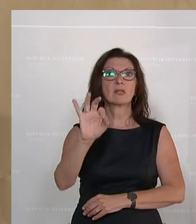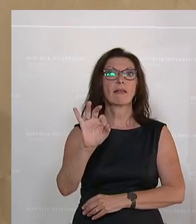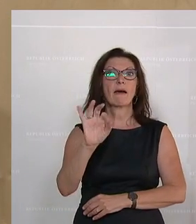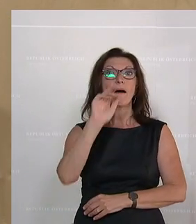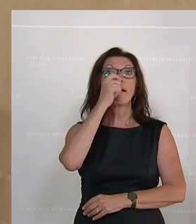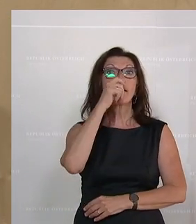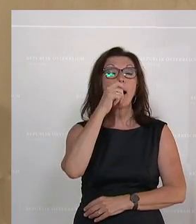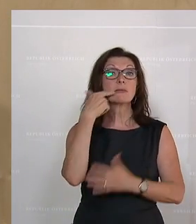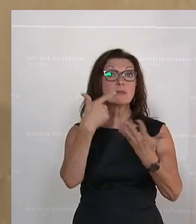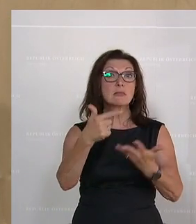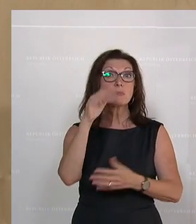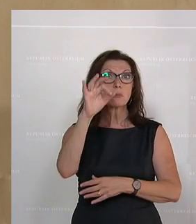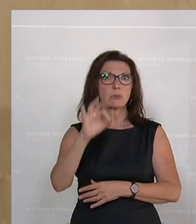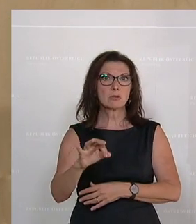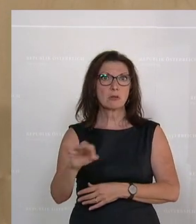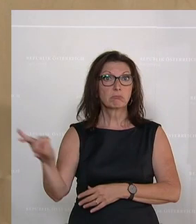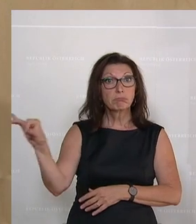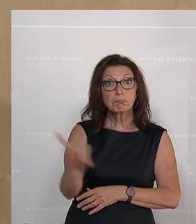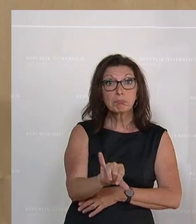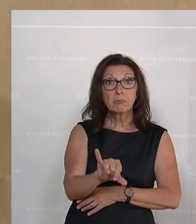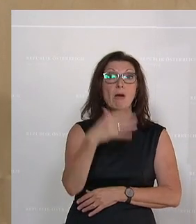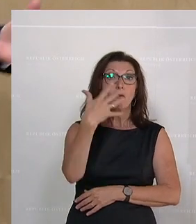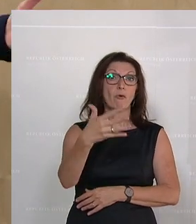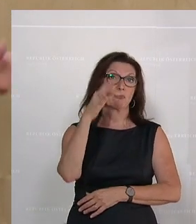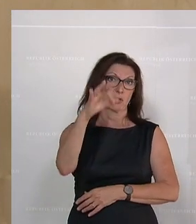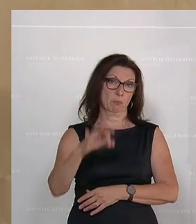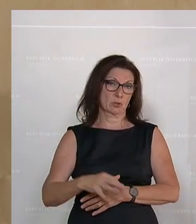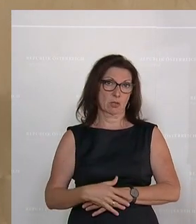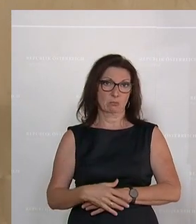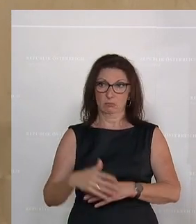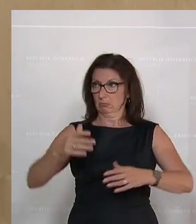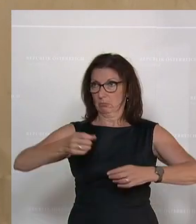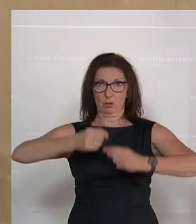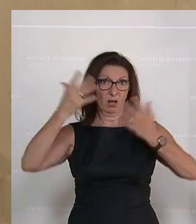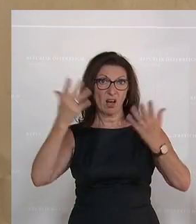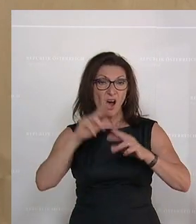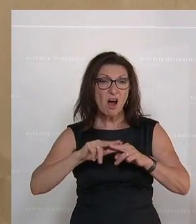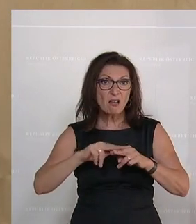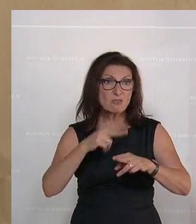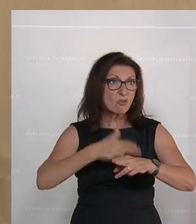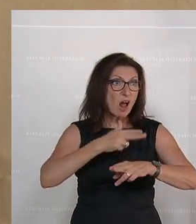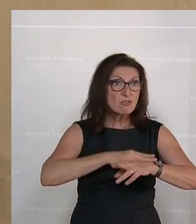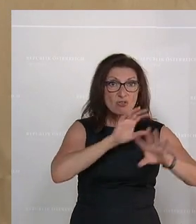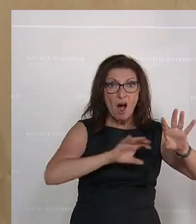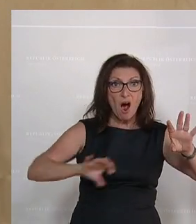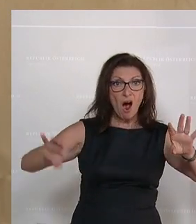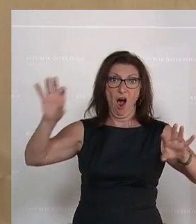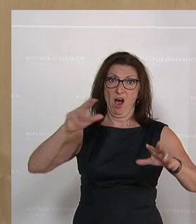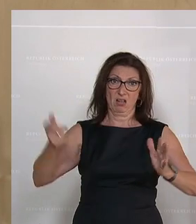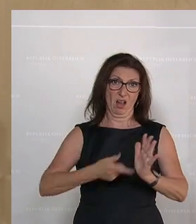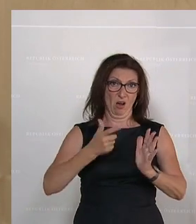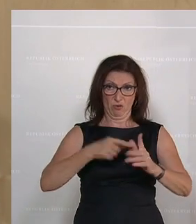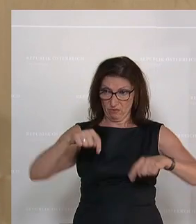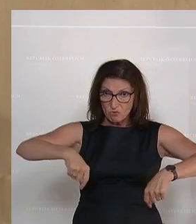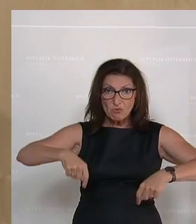die treibstoffe um rund 50 prozent und das fordert natürlich die nationalstaaten und auch uns hier und daher finde ich die